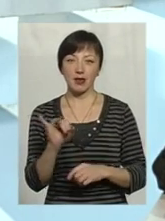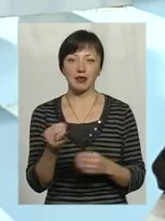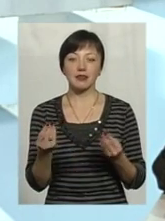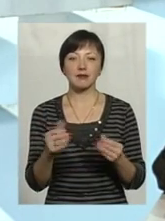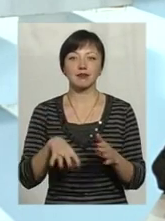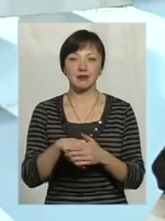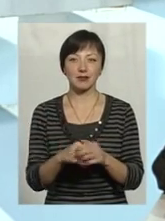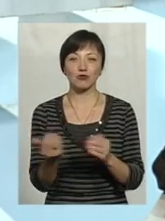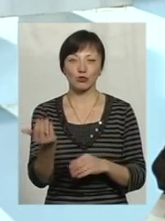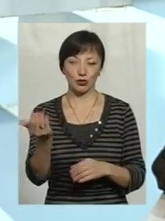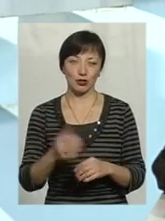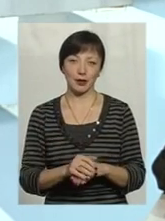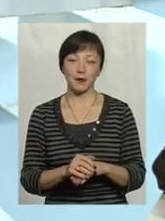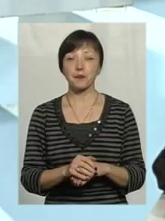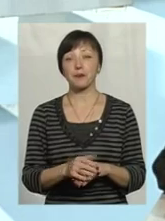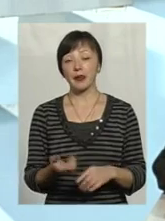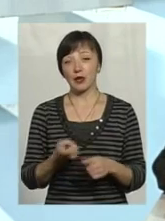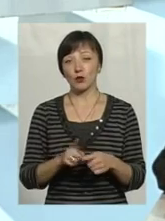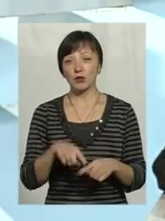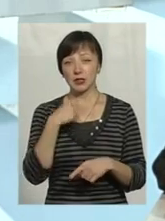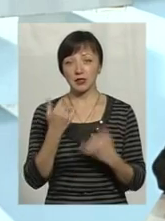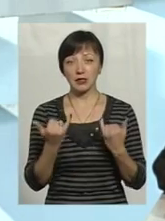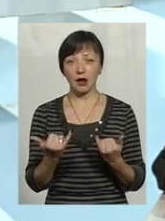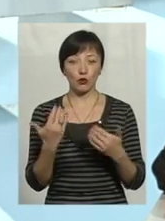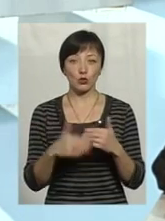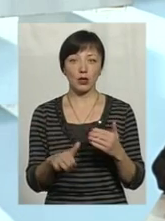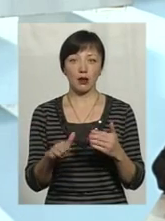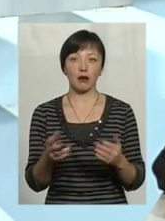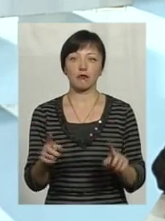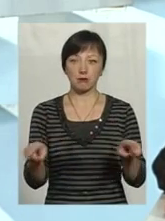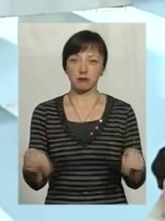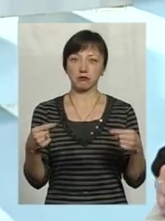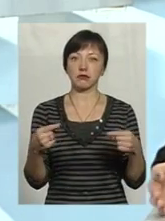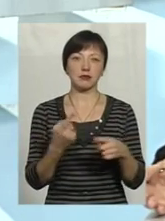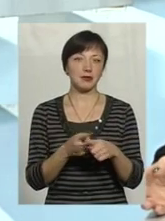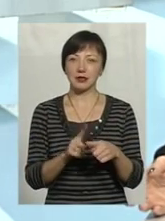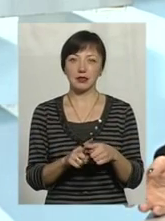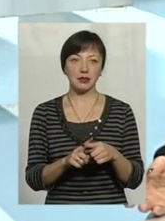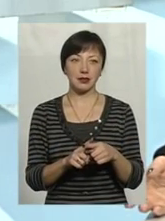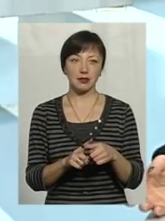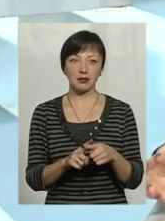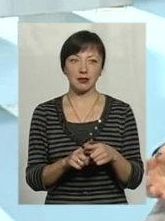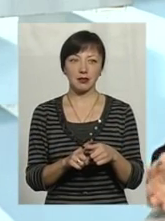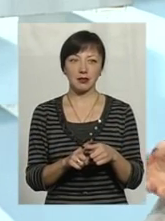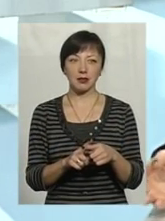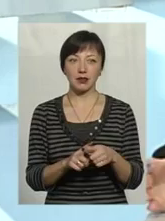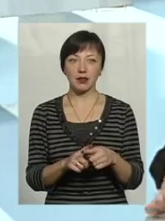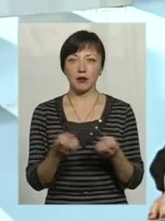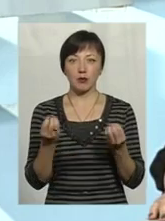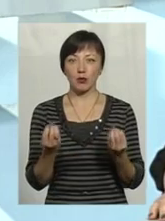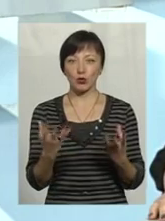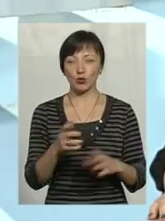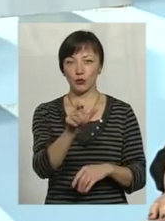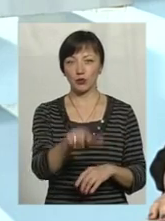який кошт, за чий кошт. Тому сказати, що ми зараз вже стали на ноги, ну, це кожному банальному простому